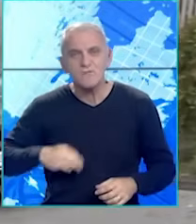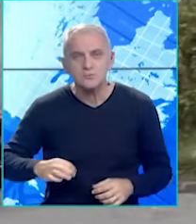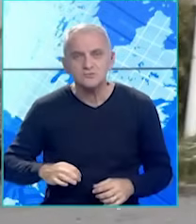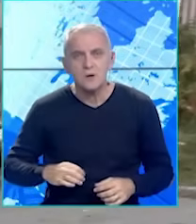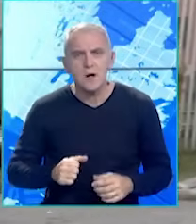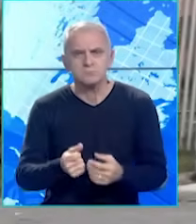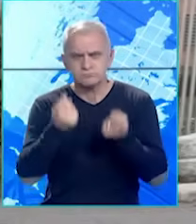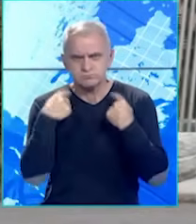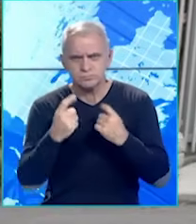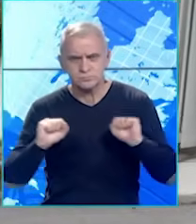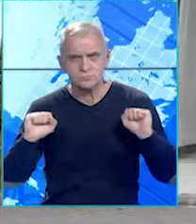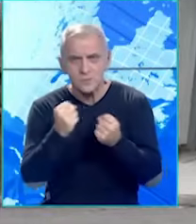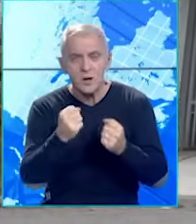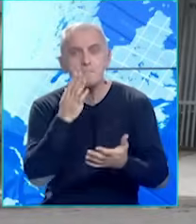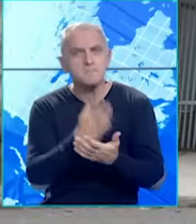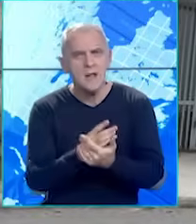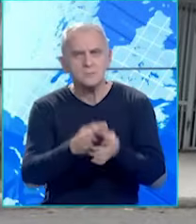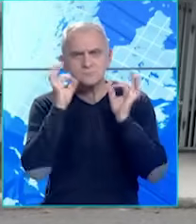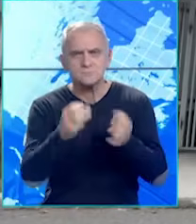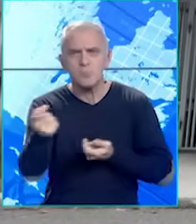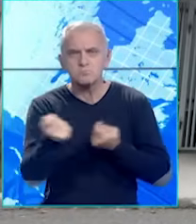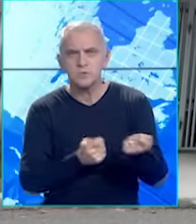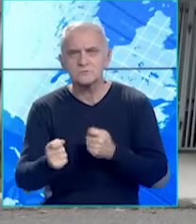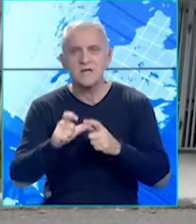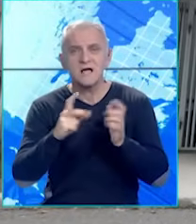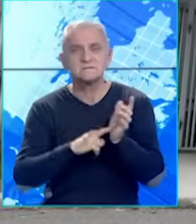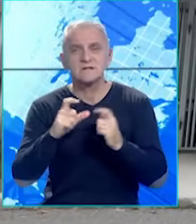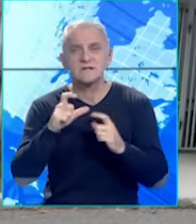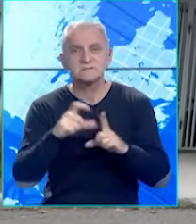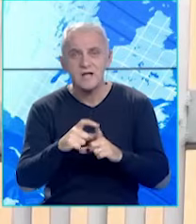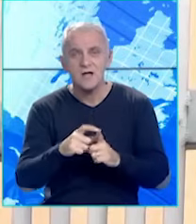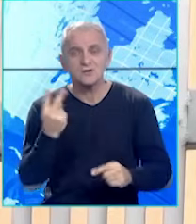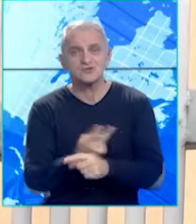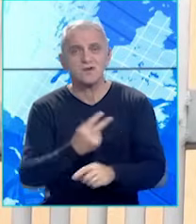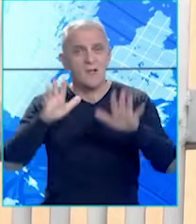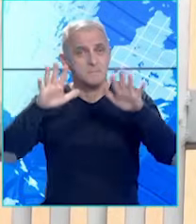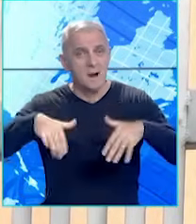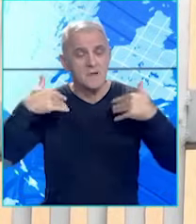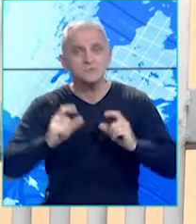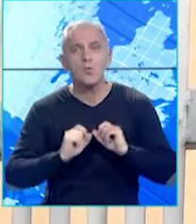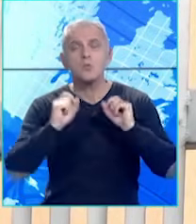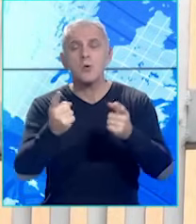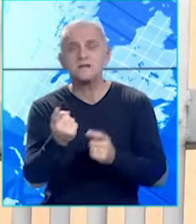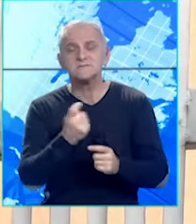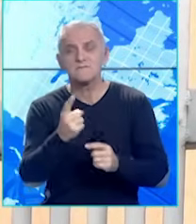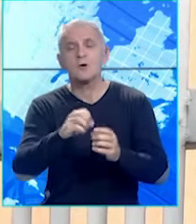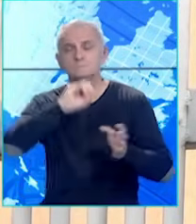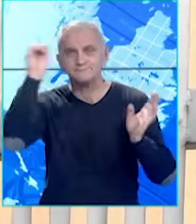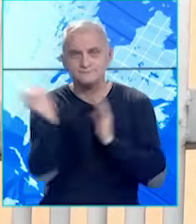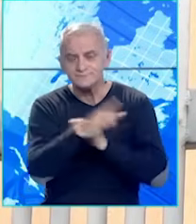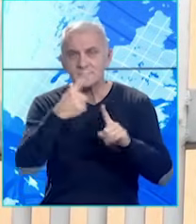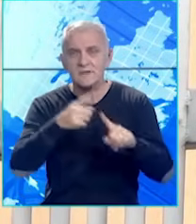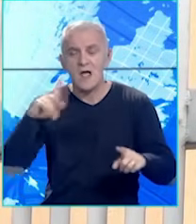funkciju. Nakon burnih reakcija uslijedili su i konkretni potezi. SNS, deovi državni parlamentarci su uputili inicijativu